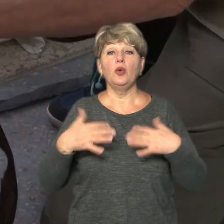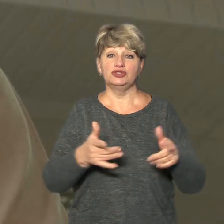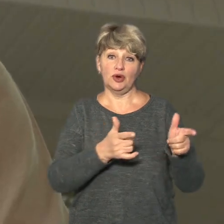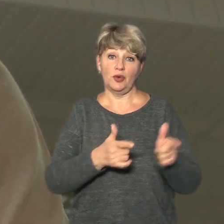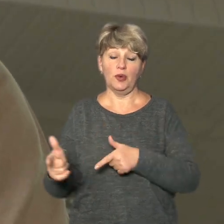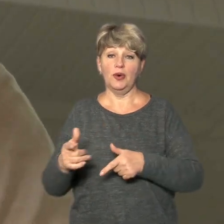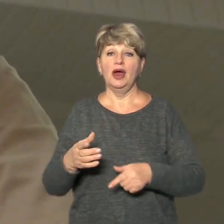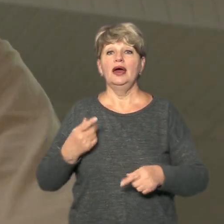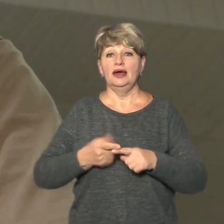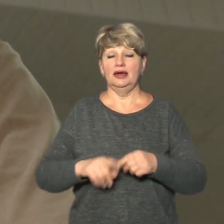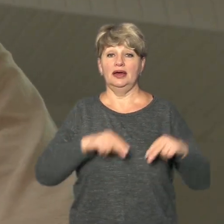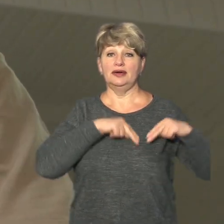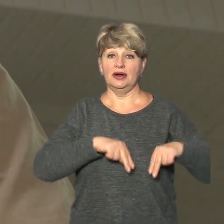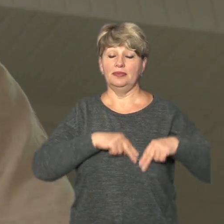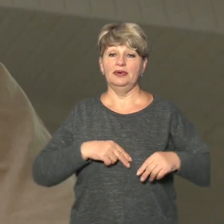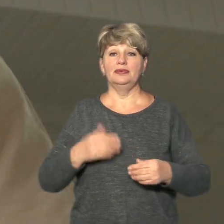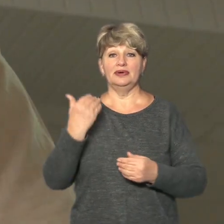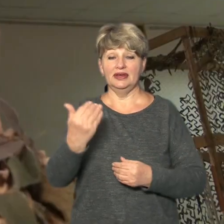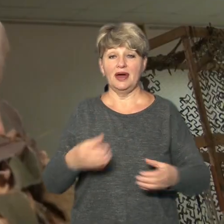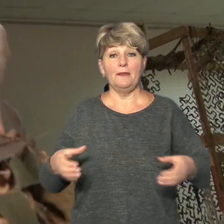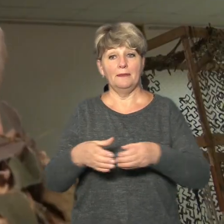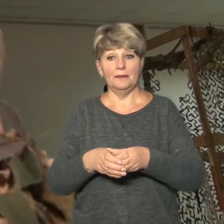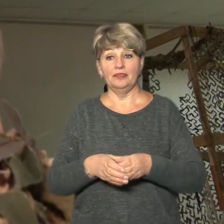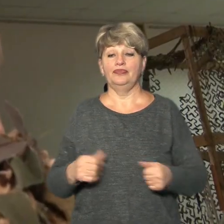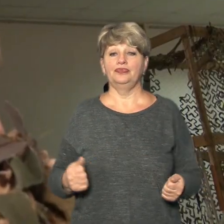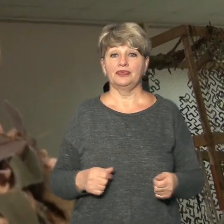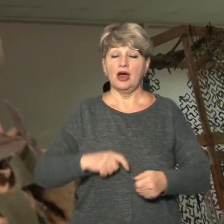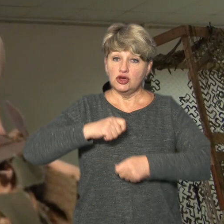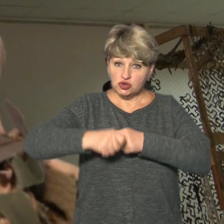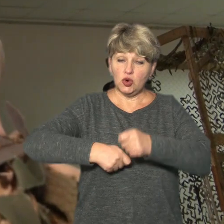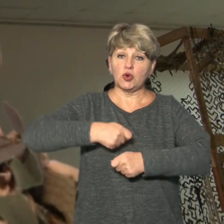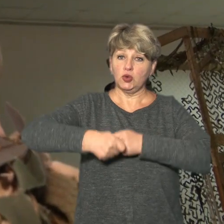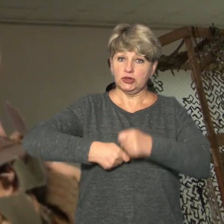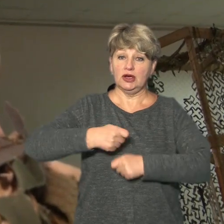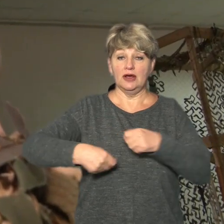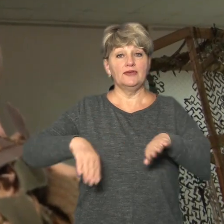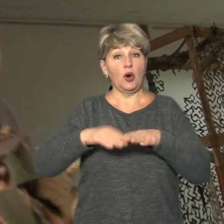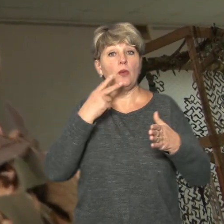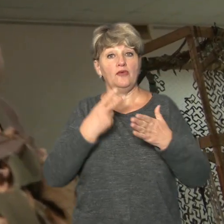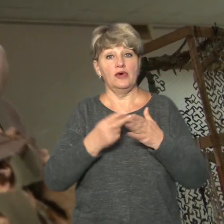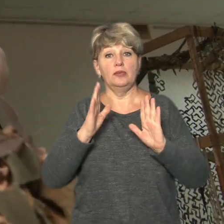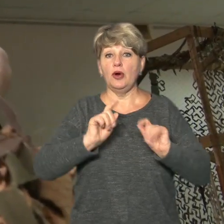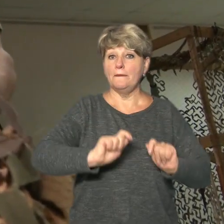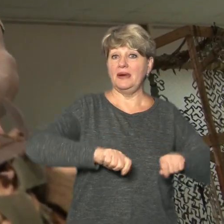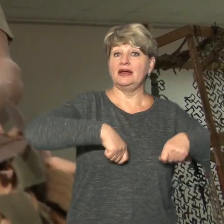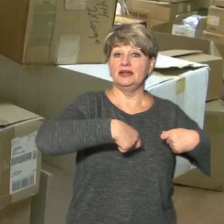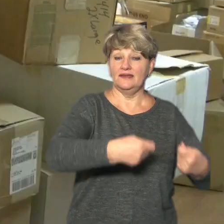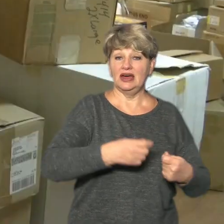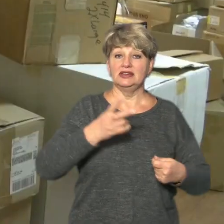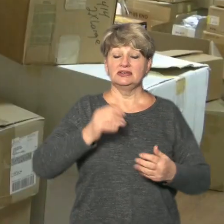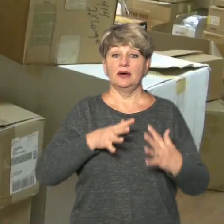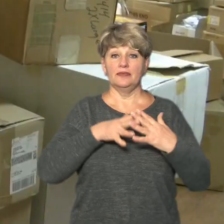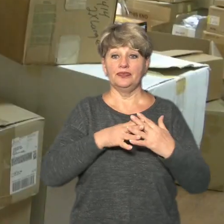батальйону розповідає його координаторка Анна чирва скрутили її щоб вже в такому вигляді вона в нас буде передаватися на пере